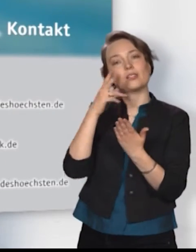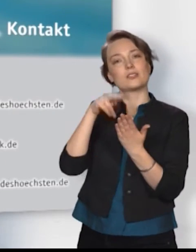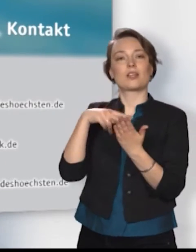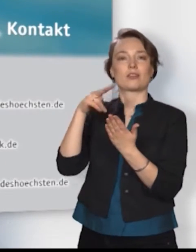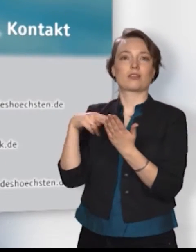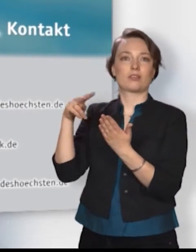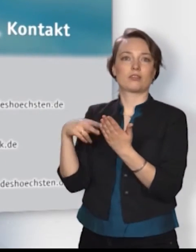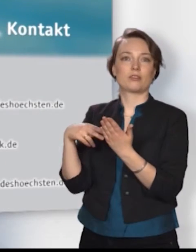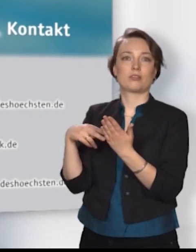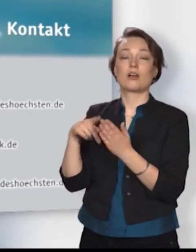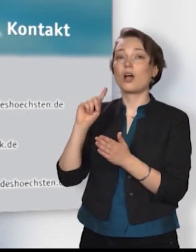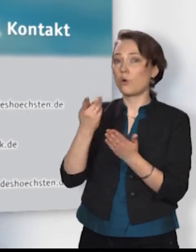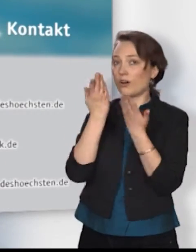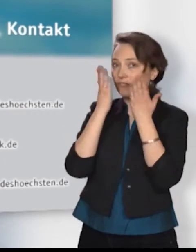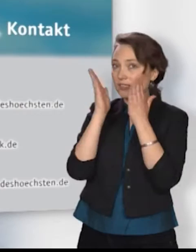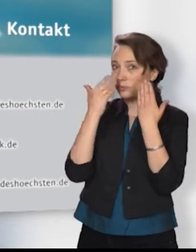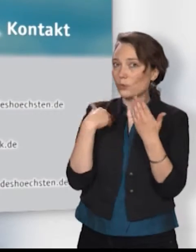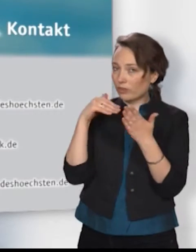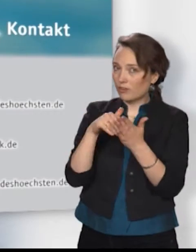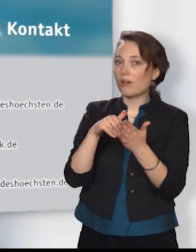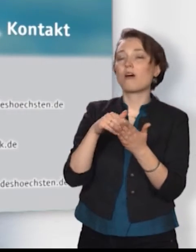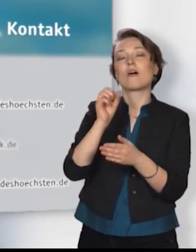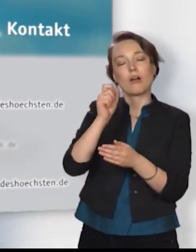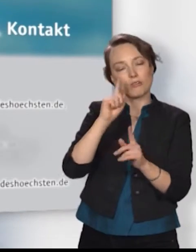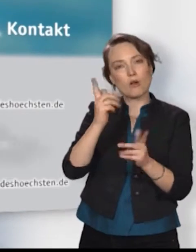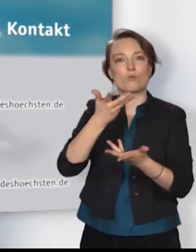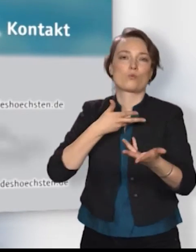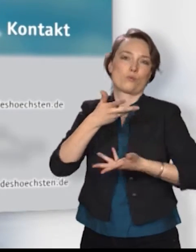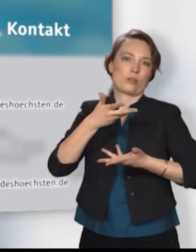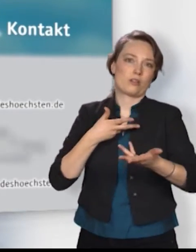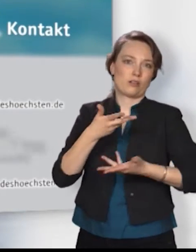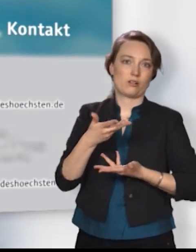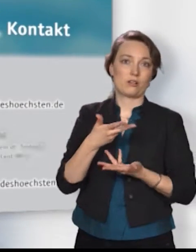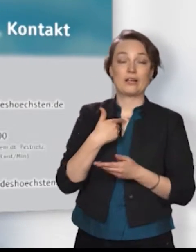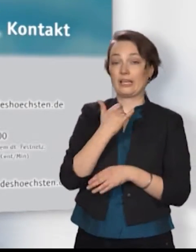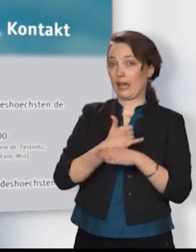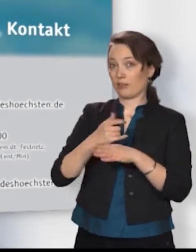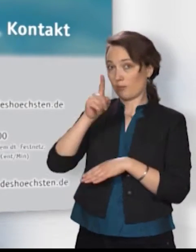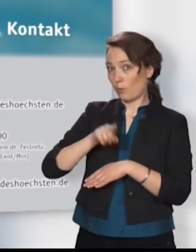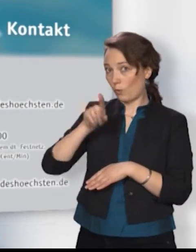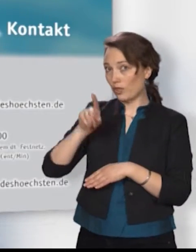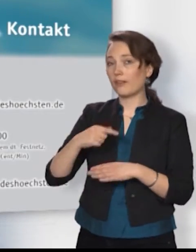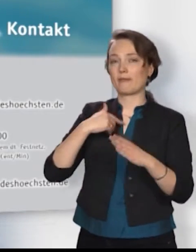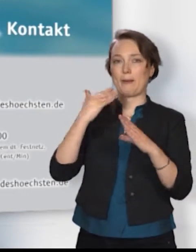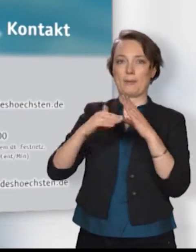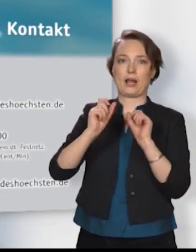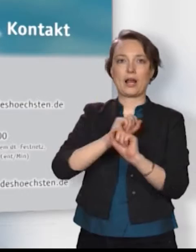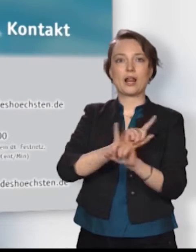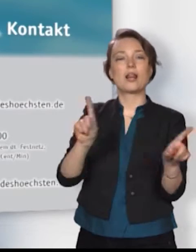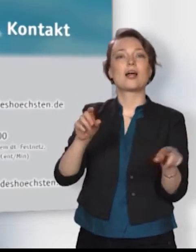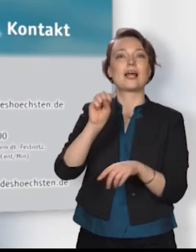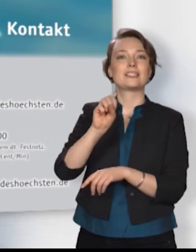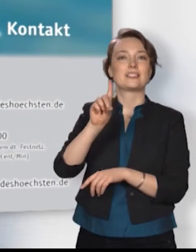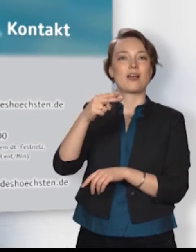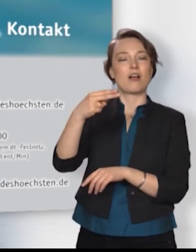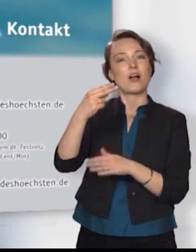können wir miteinander ins Gespräch kommen. Monatlich verschicken wir per E-Mail den SDH-Newsletter, in dem Sie